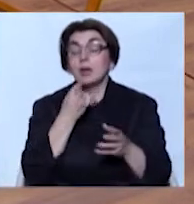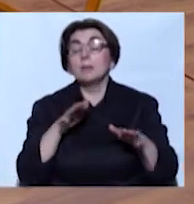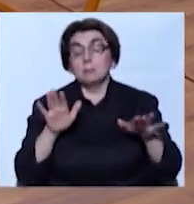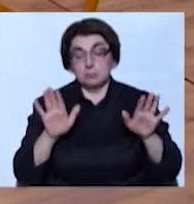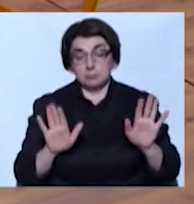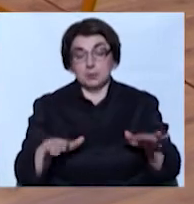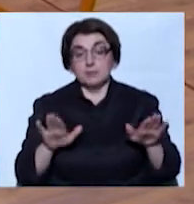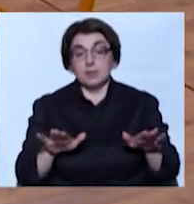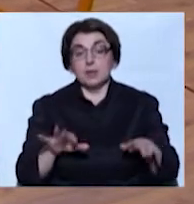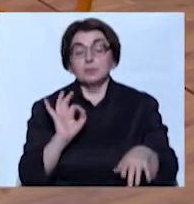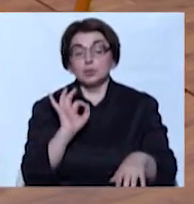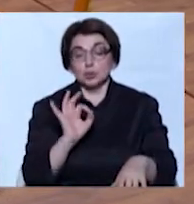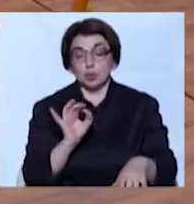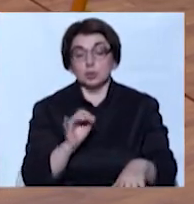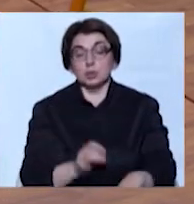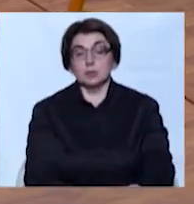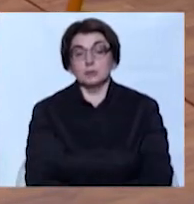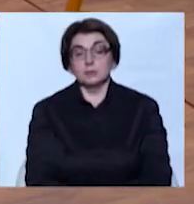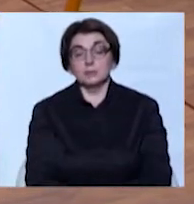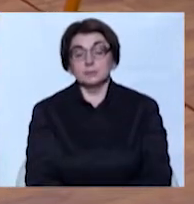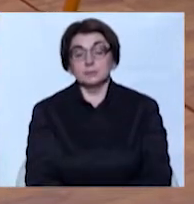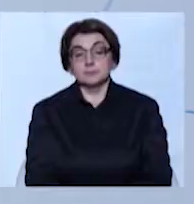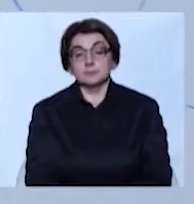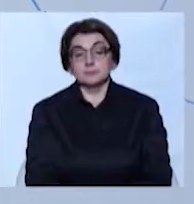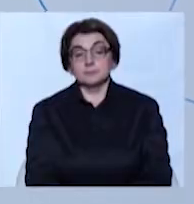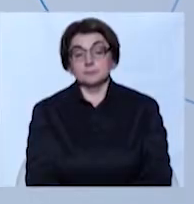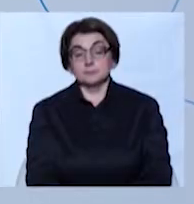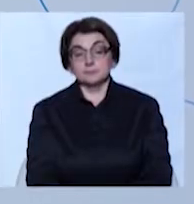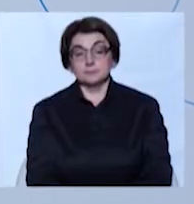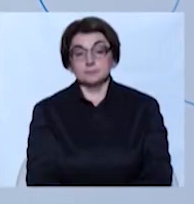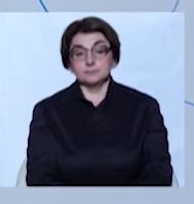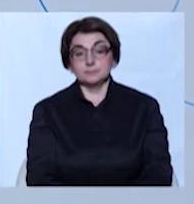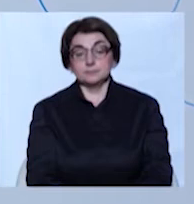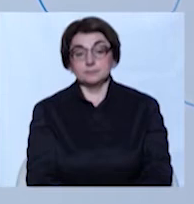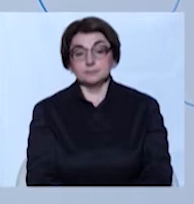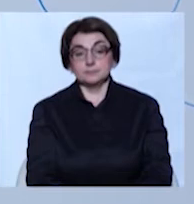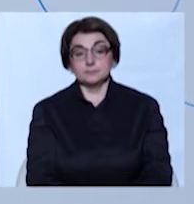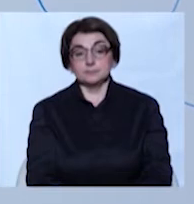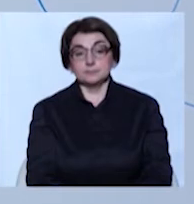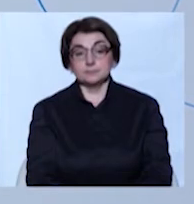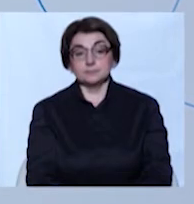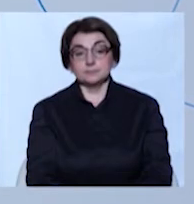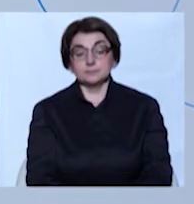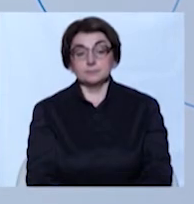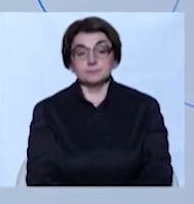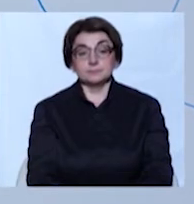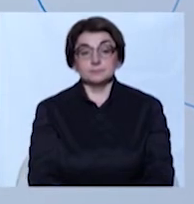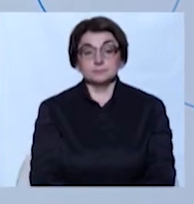ეს ფრინველებთან უნდა ჩავსვათ. აბა, შემდეგი ნახოთ.